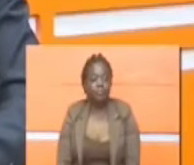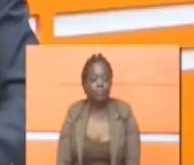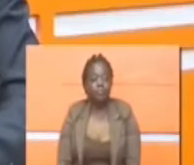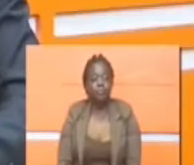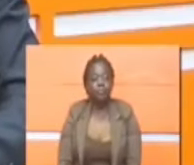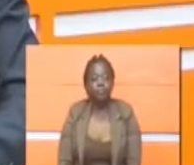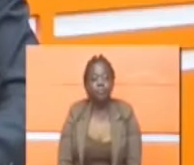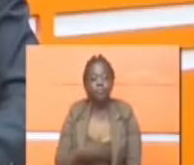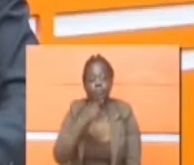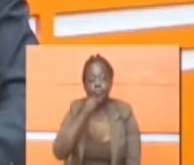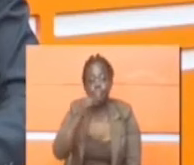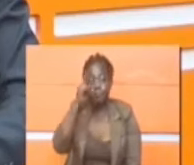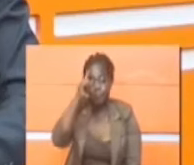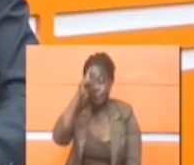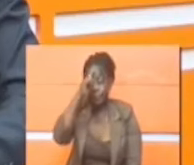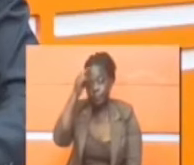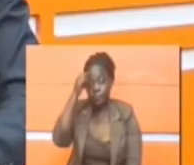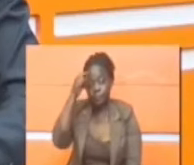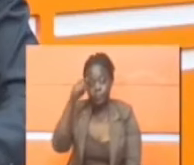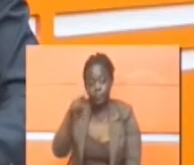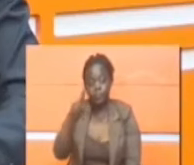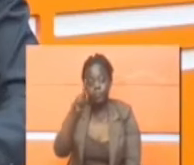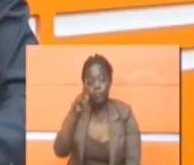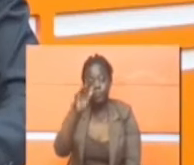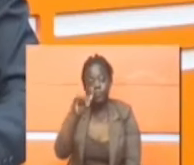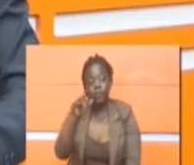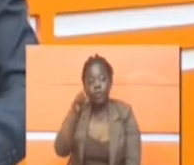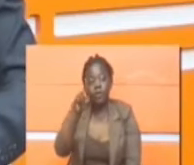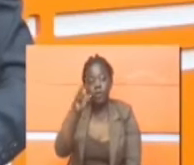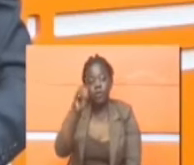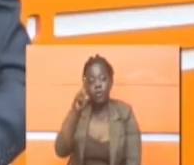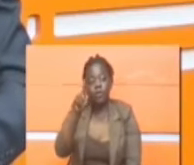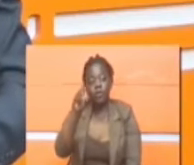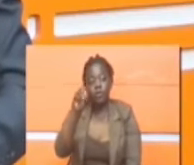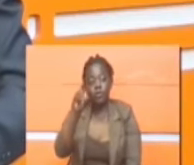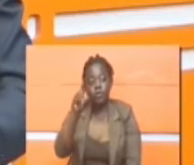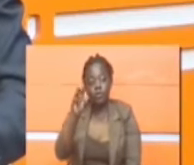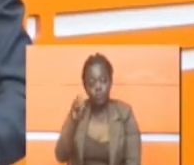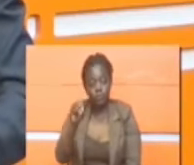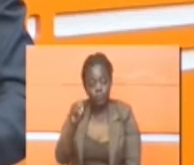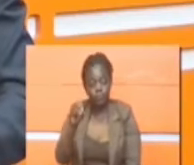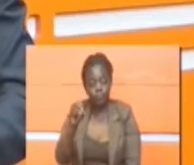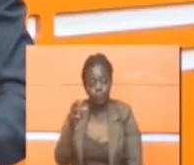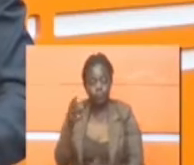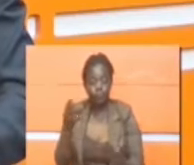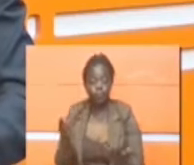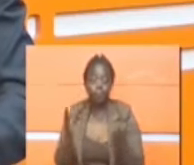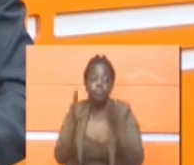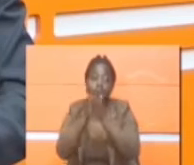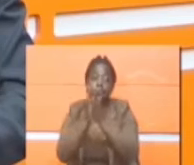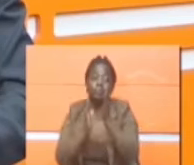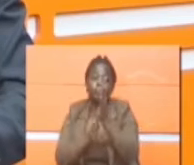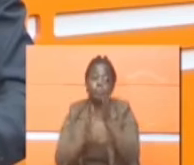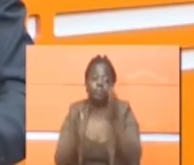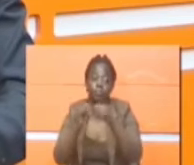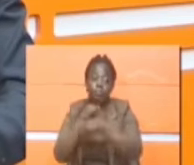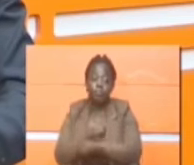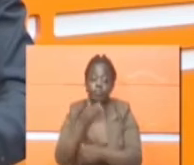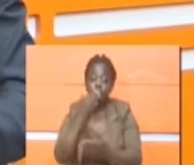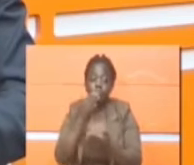Omwami wa Kabaka atwala essaza lye Kyaddondo Kaggo Ahmed Magandazi atendereza essomero